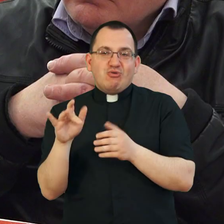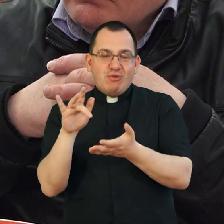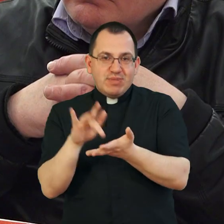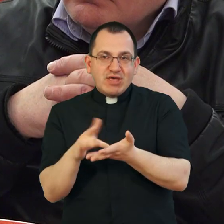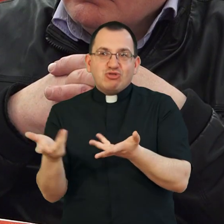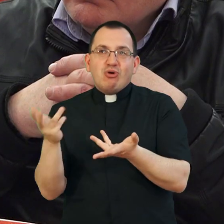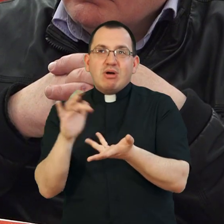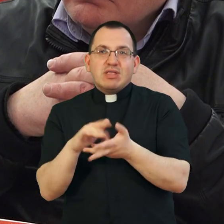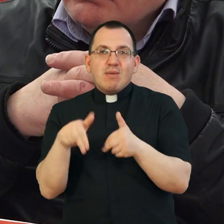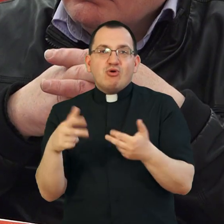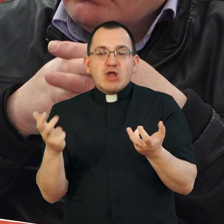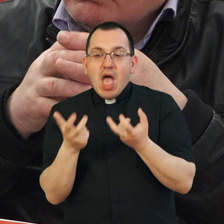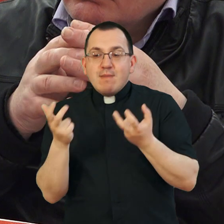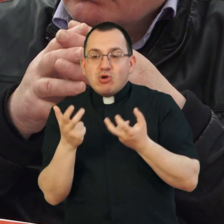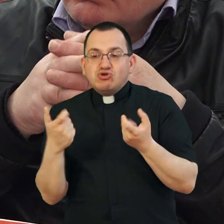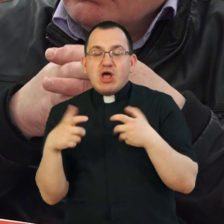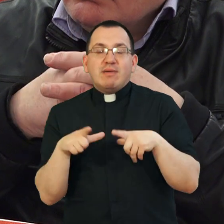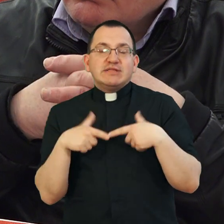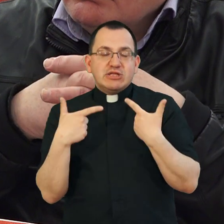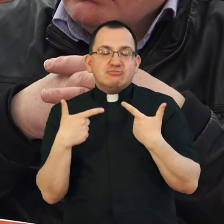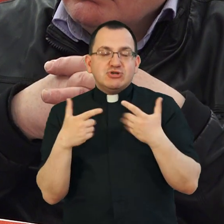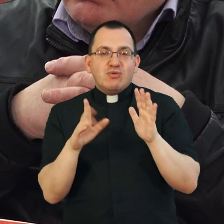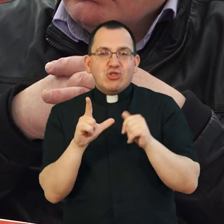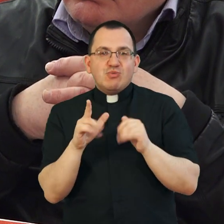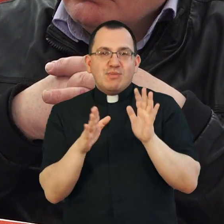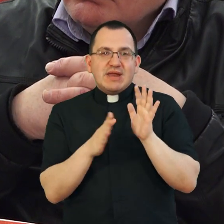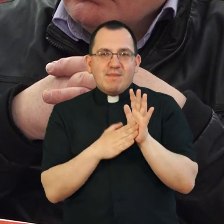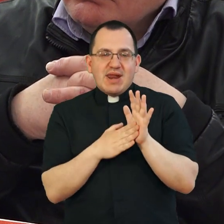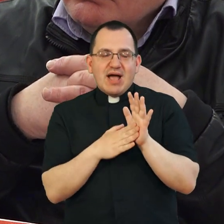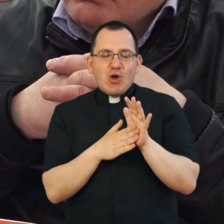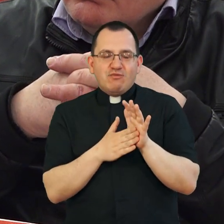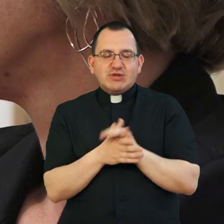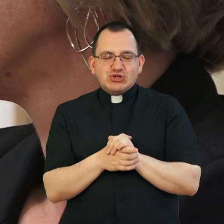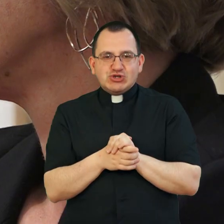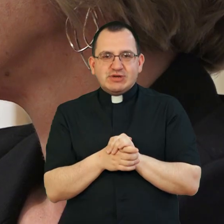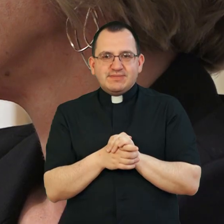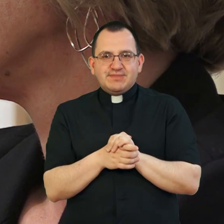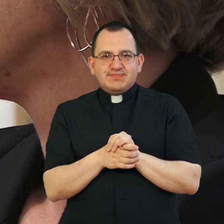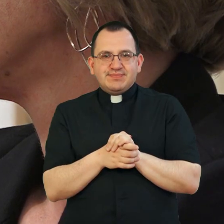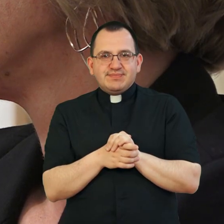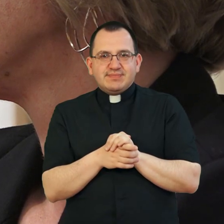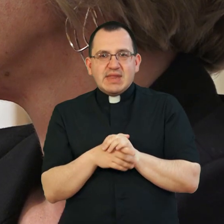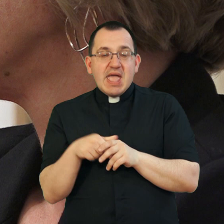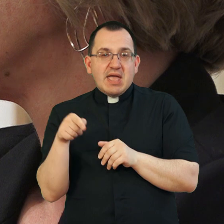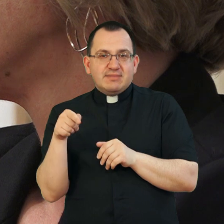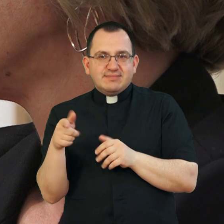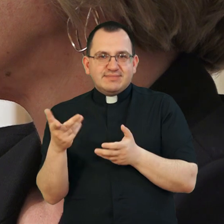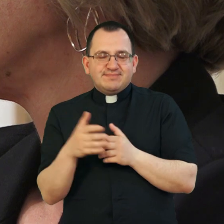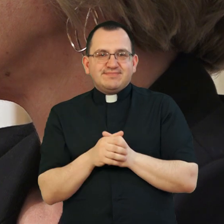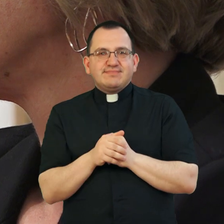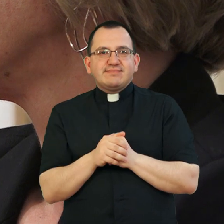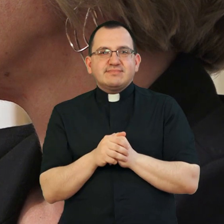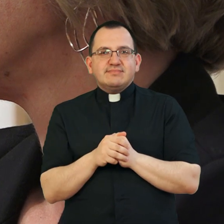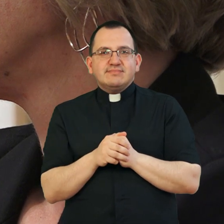lika i djela Ljubomira Marakovića i pridružili ga istaknutim hrvatskim književnim povjesničarima iz varaždinskog